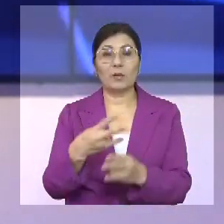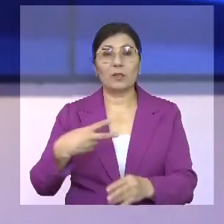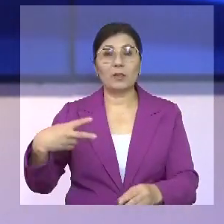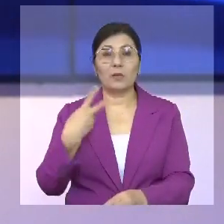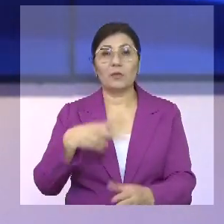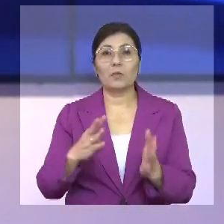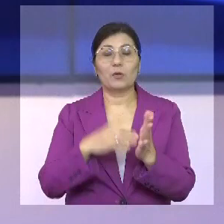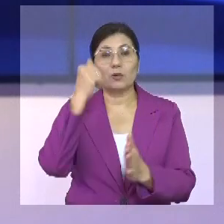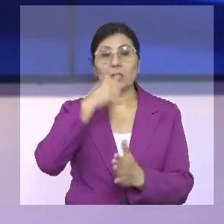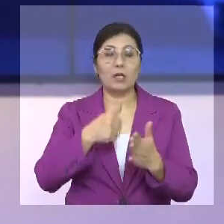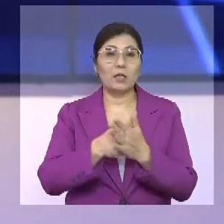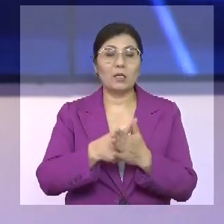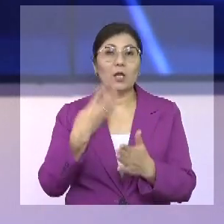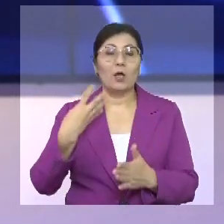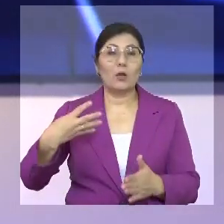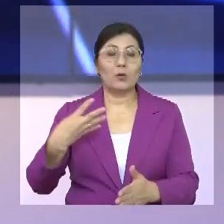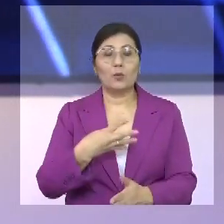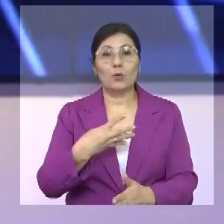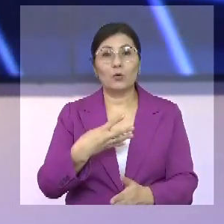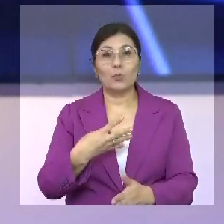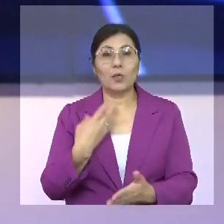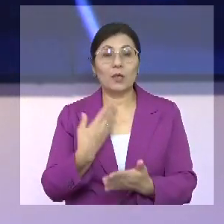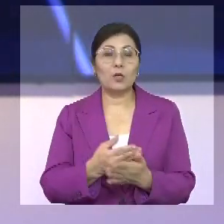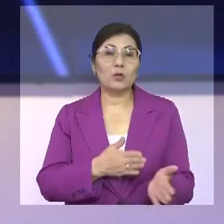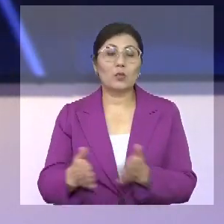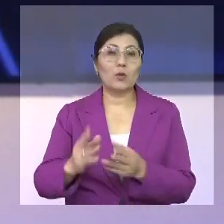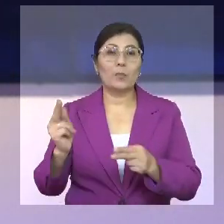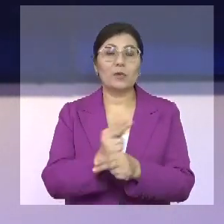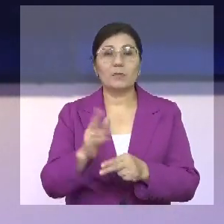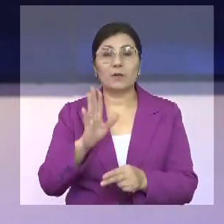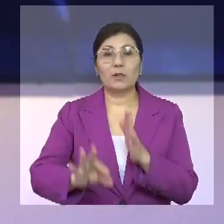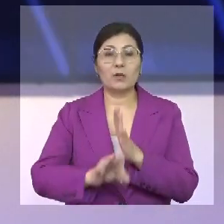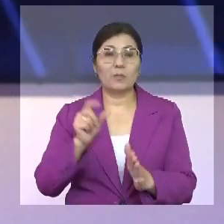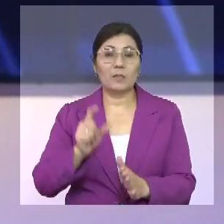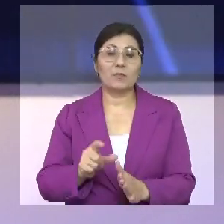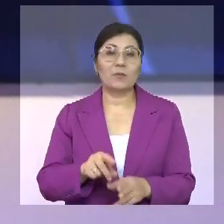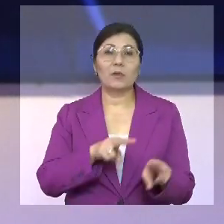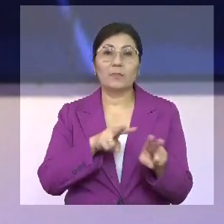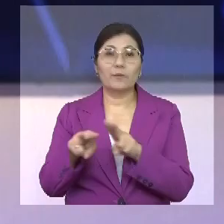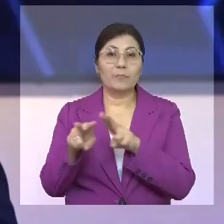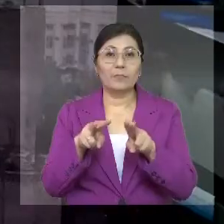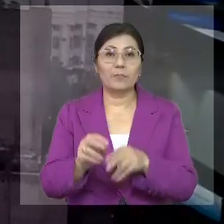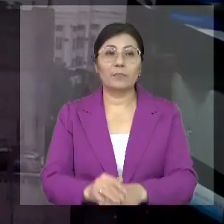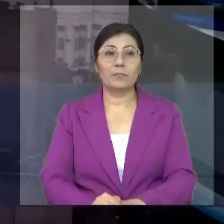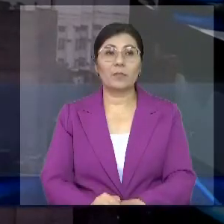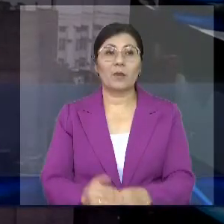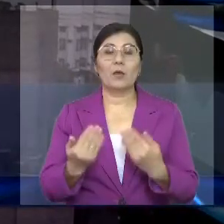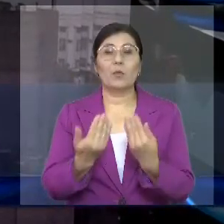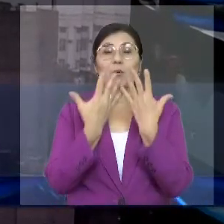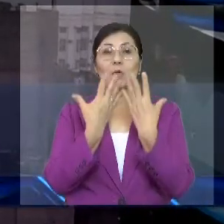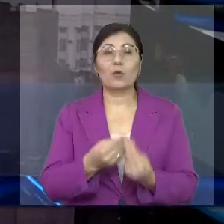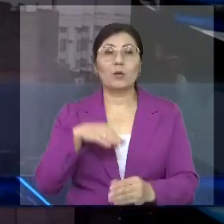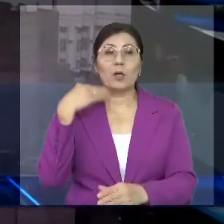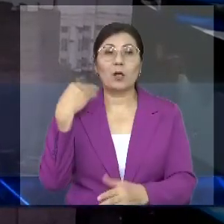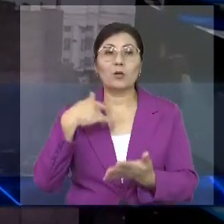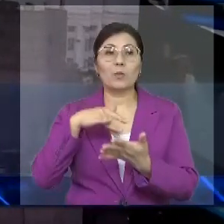дейін 4000 шақырымнан астам жолға күрделі жөндеу жүргізіледі. Депутаттар да жол салу жұмысын назарда ұстамақ. Бүгін күні